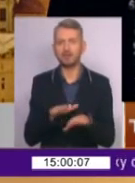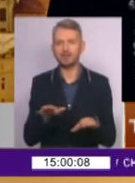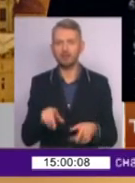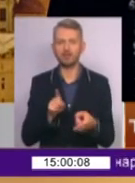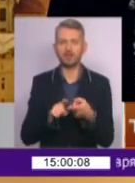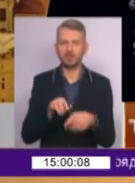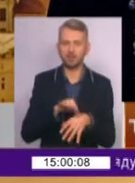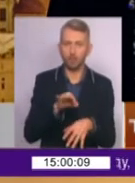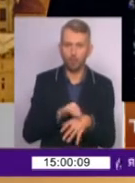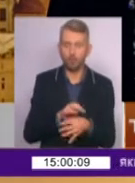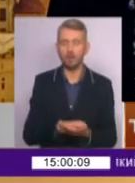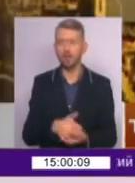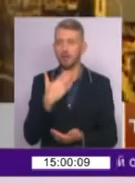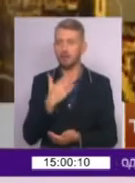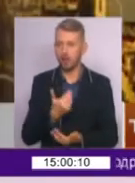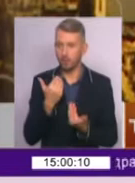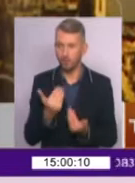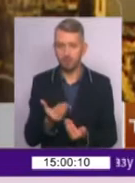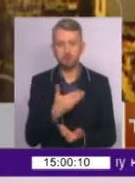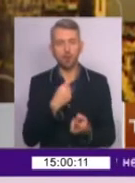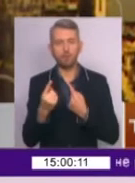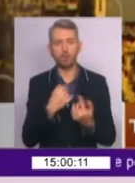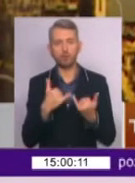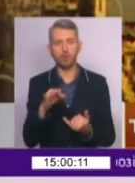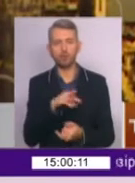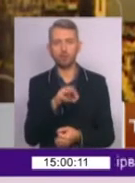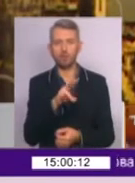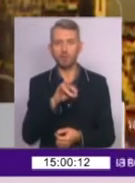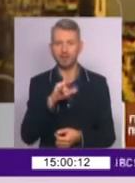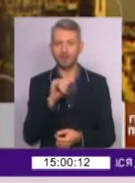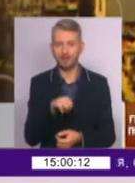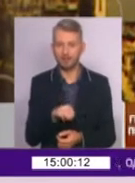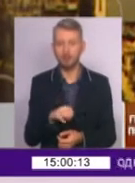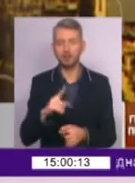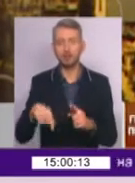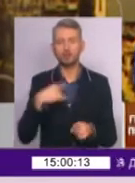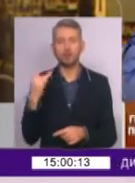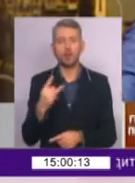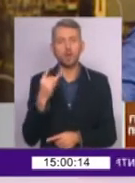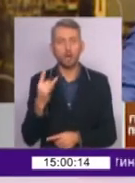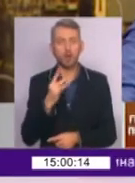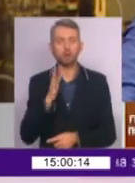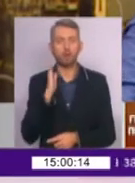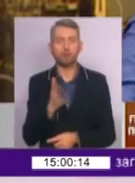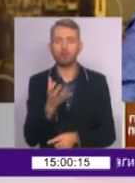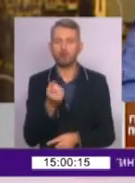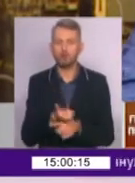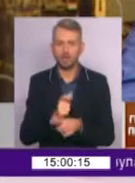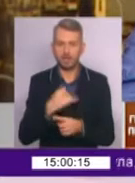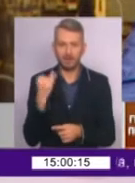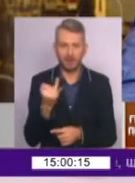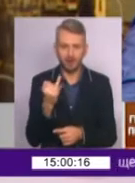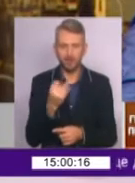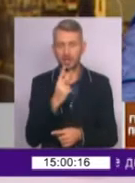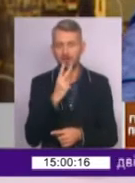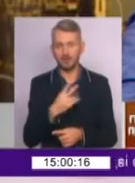хвороб і імунології. Дякую. Ми говорили сьогодні про менінгіт. Наступного разу буде ще цікавіше, тож